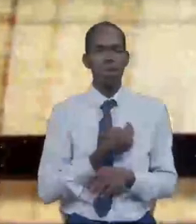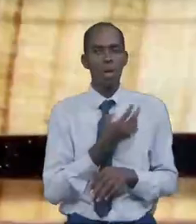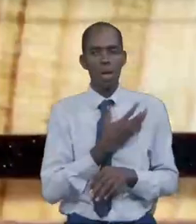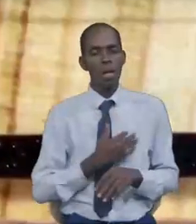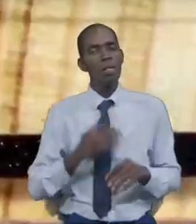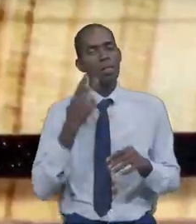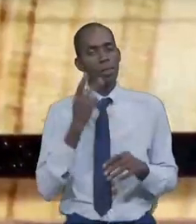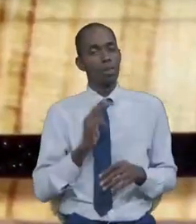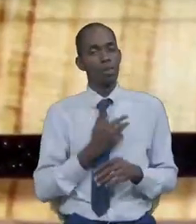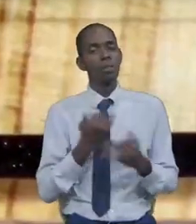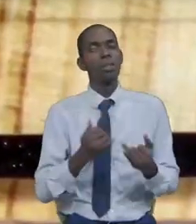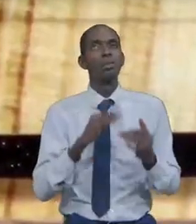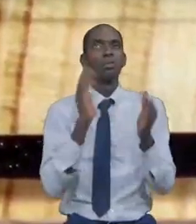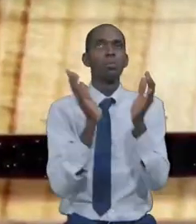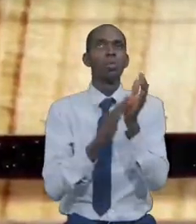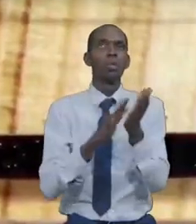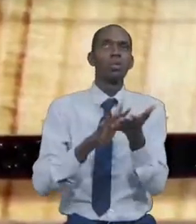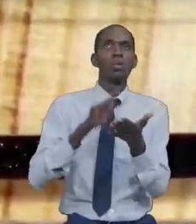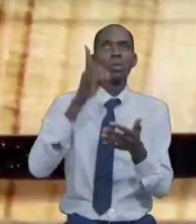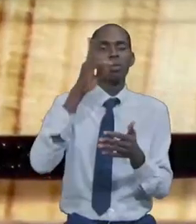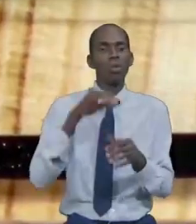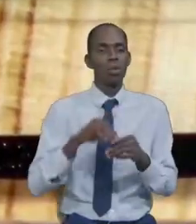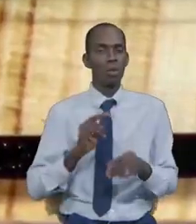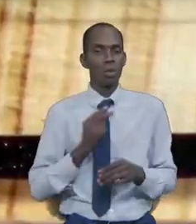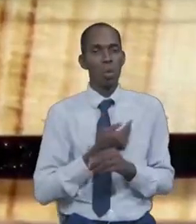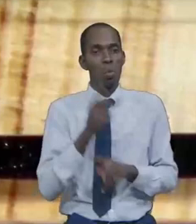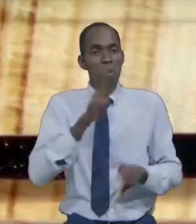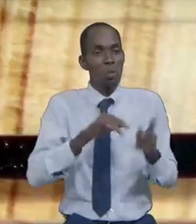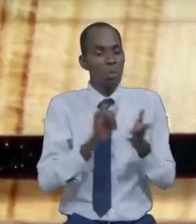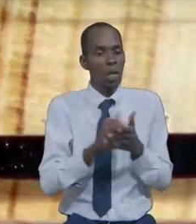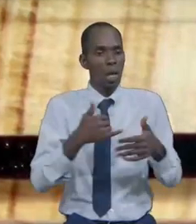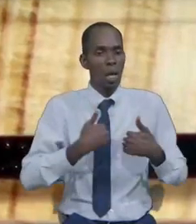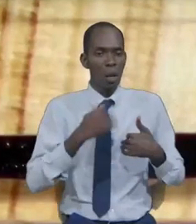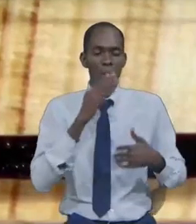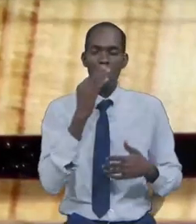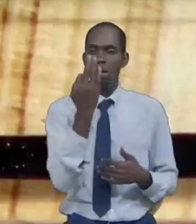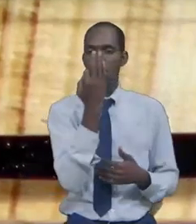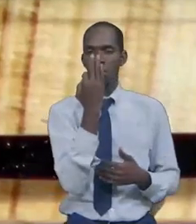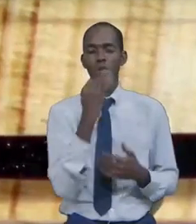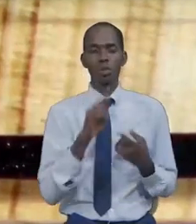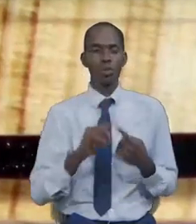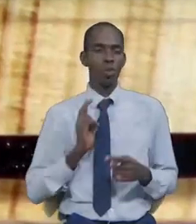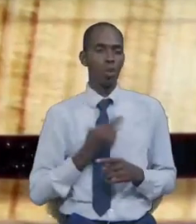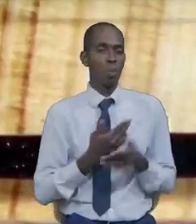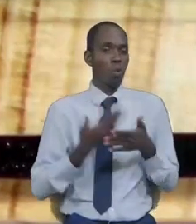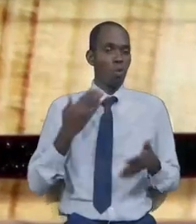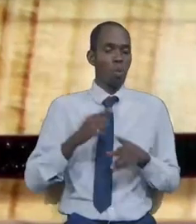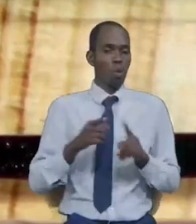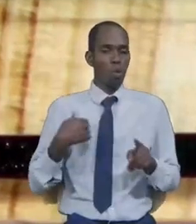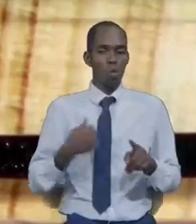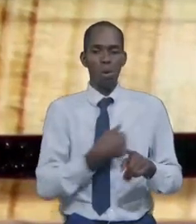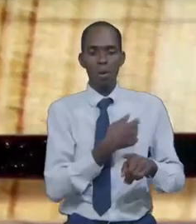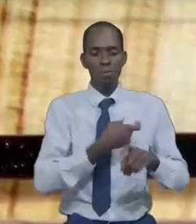glorifient Dieu en nous, et les gens à qui nous prêchons, et que nous les avons persécutés, nous les avons